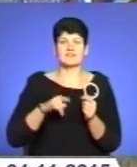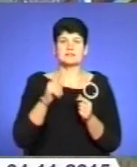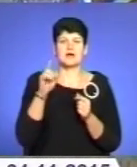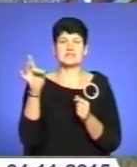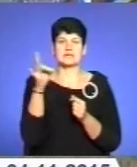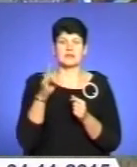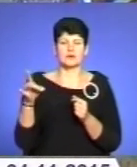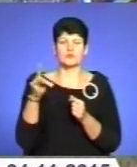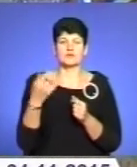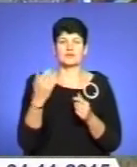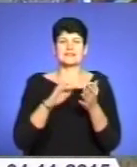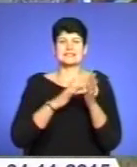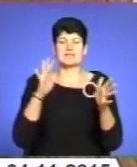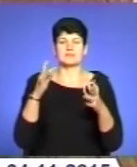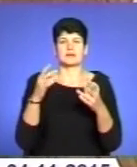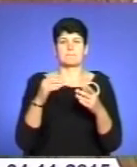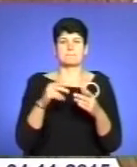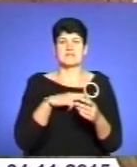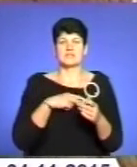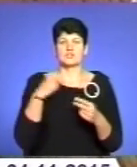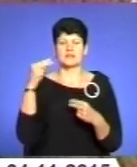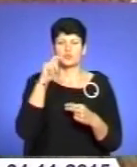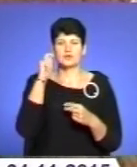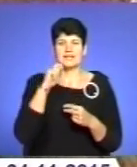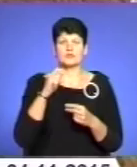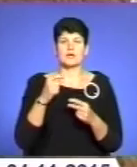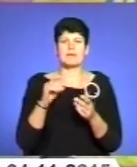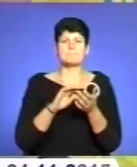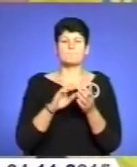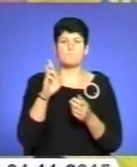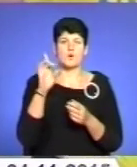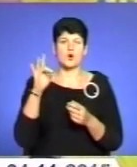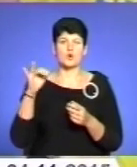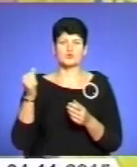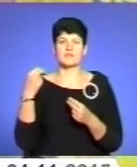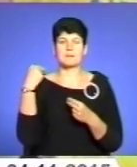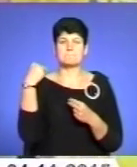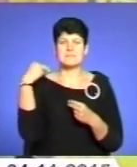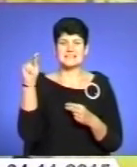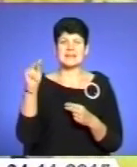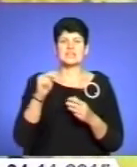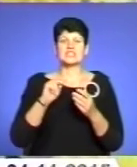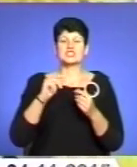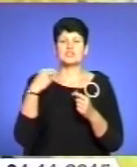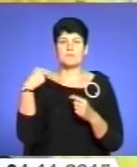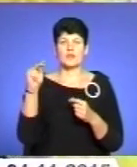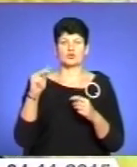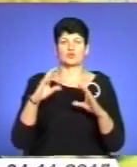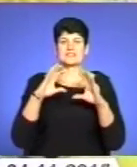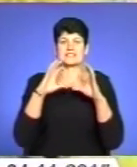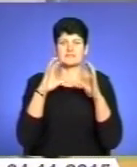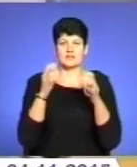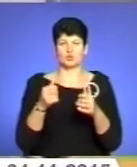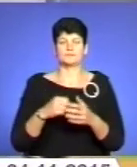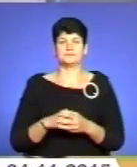срібний призер чемпіонату України та бронзовий призер чемпіонату світу. Рекордсмен України, восьмиразовий чемпіон світу серед